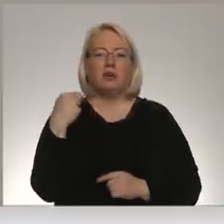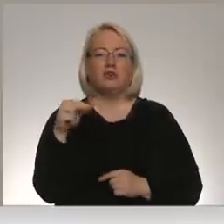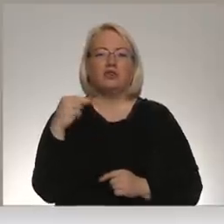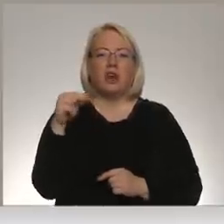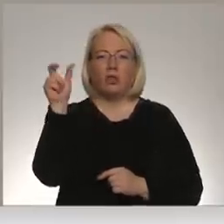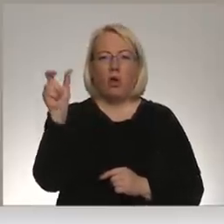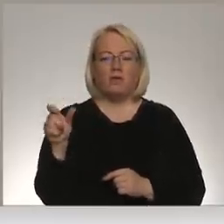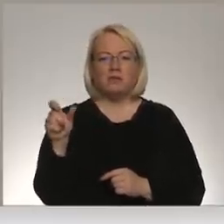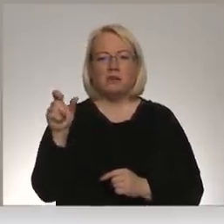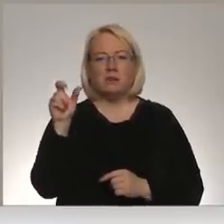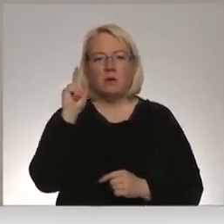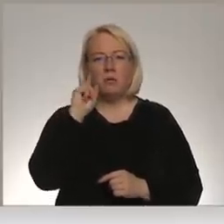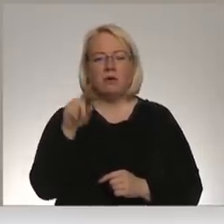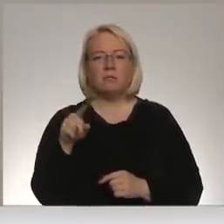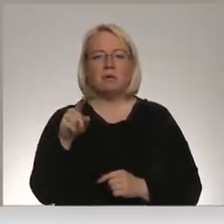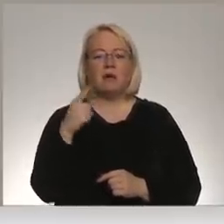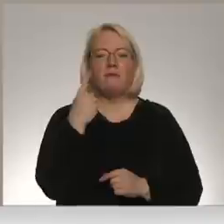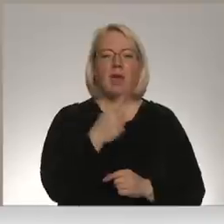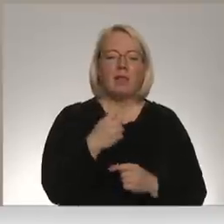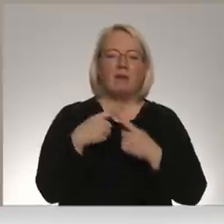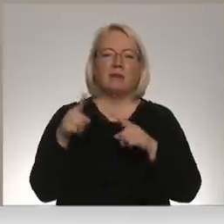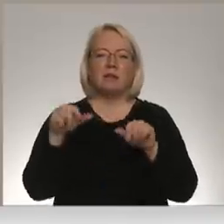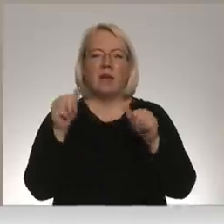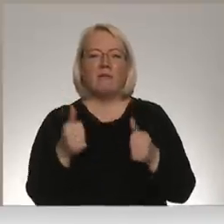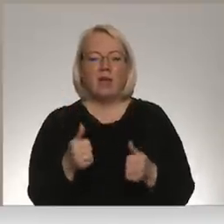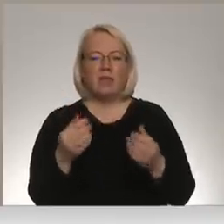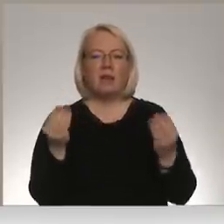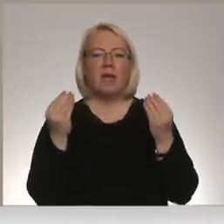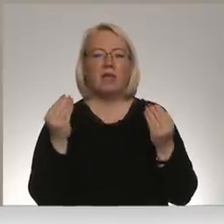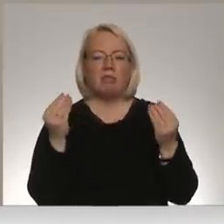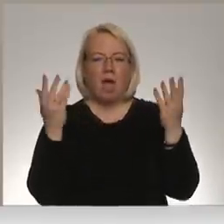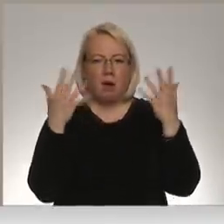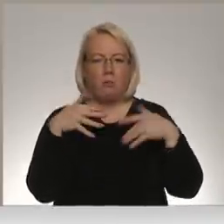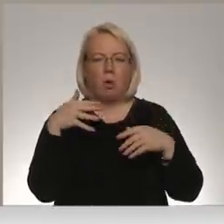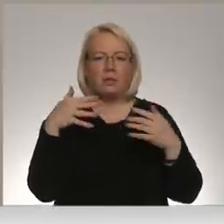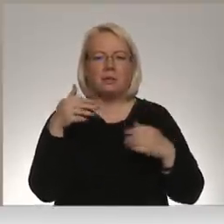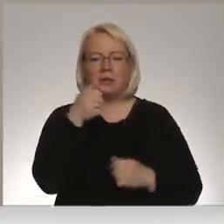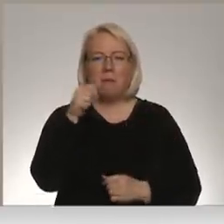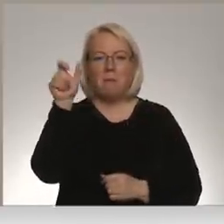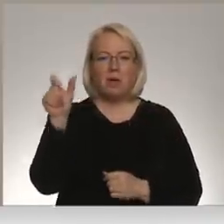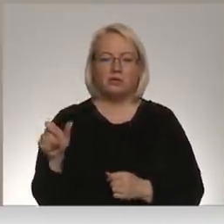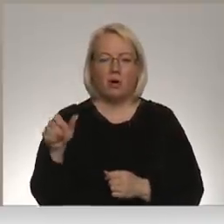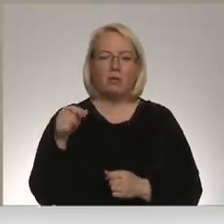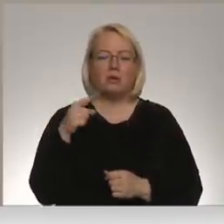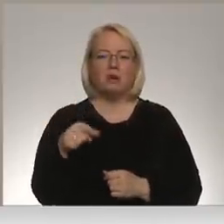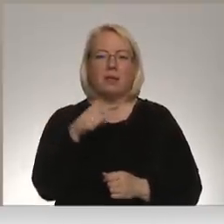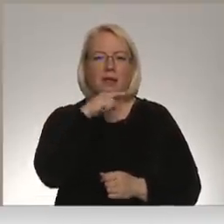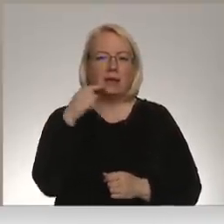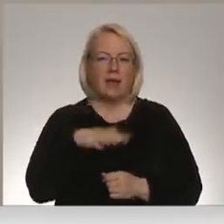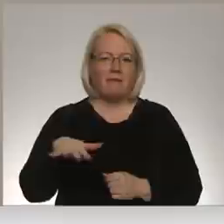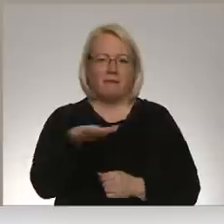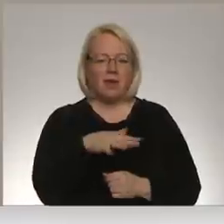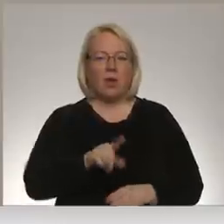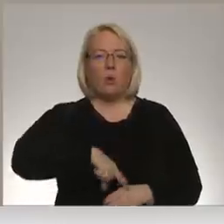neapšaubām, vienā vai otrā veidā ir leģendāra politiska persona šeit Krievijas federācijā. Viņš jau